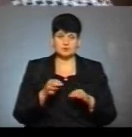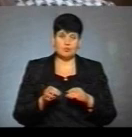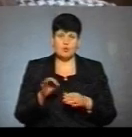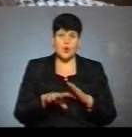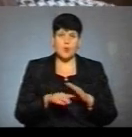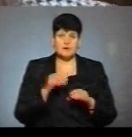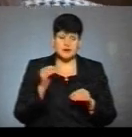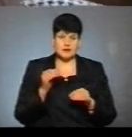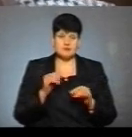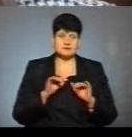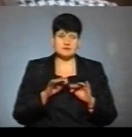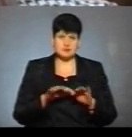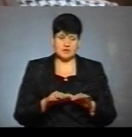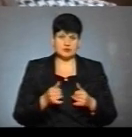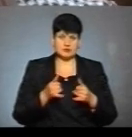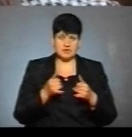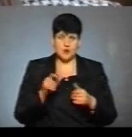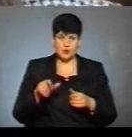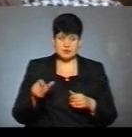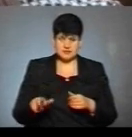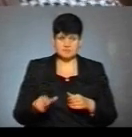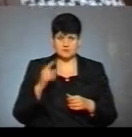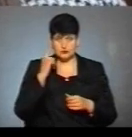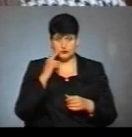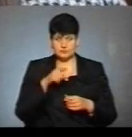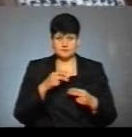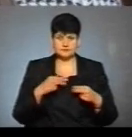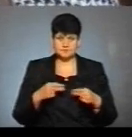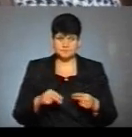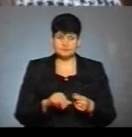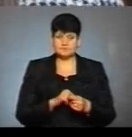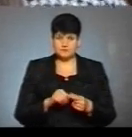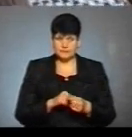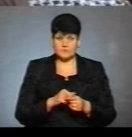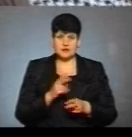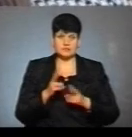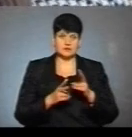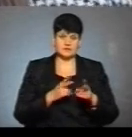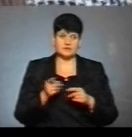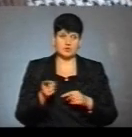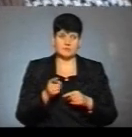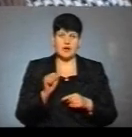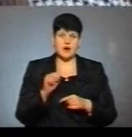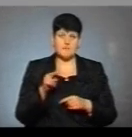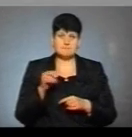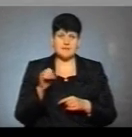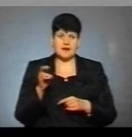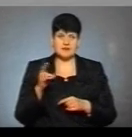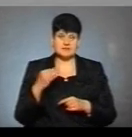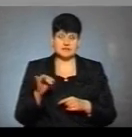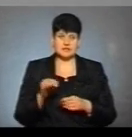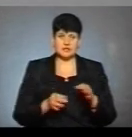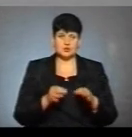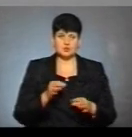обрання запобіжних заходів для осіб, яких підозрюють у торгівлі наркотиками, оскаржуються в Тернопільському апеляційному суді.